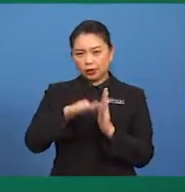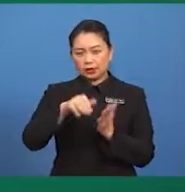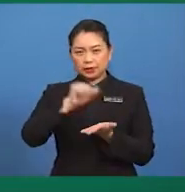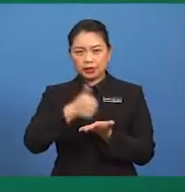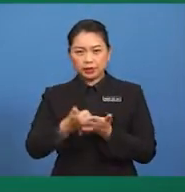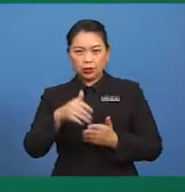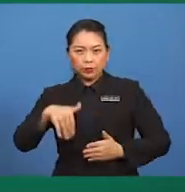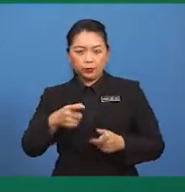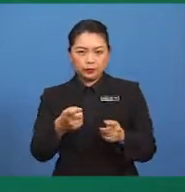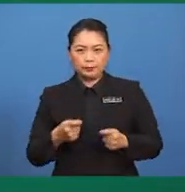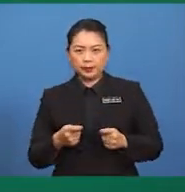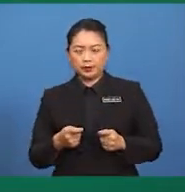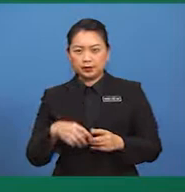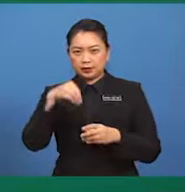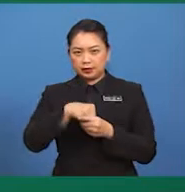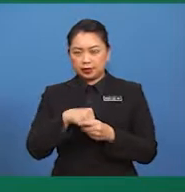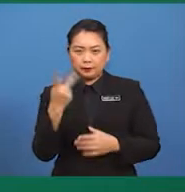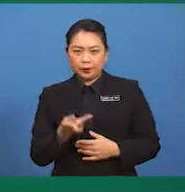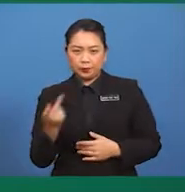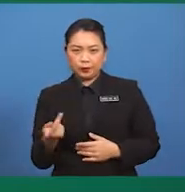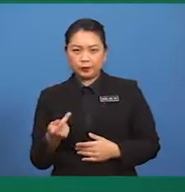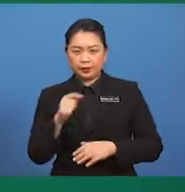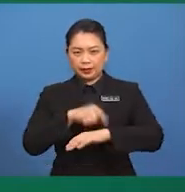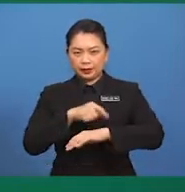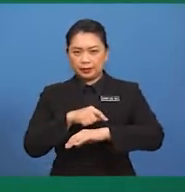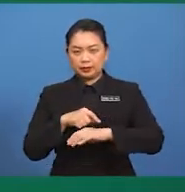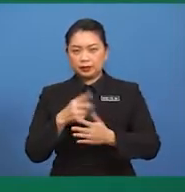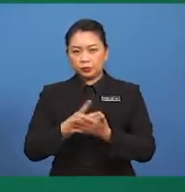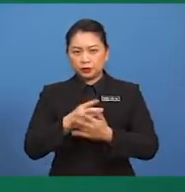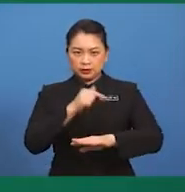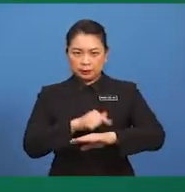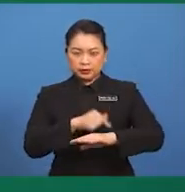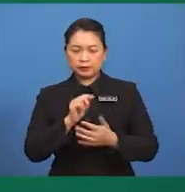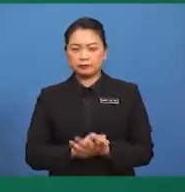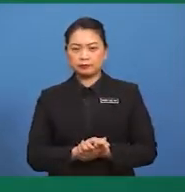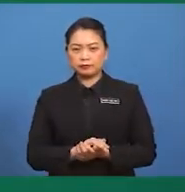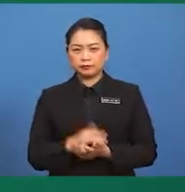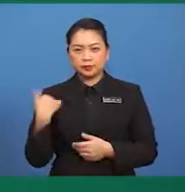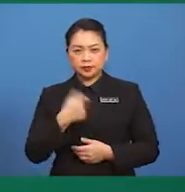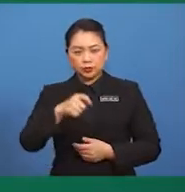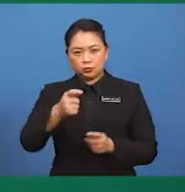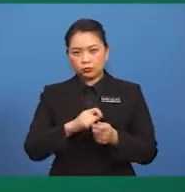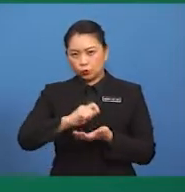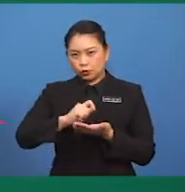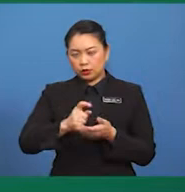akaun belum terima. Dalam komponen aset semasa, kita catat akaun belum terima